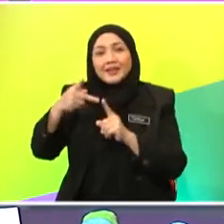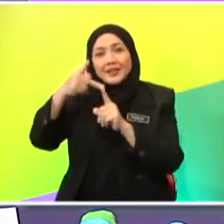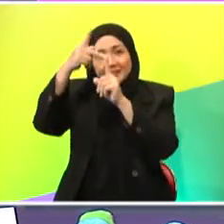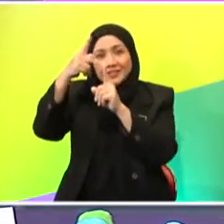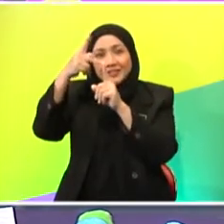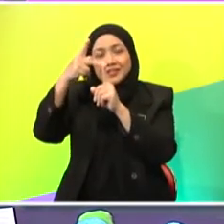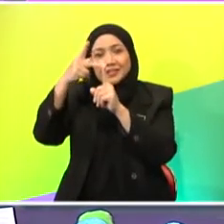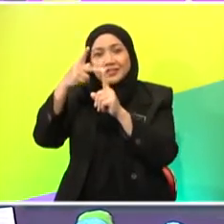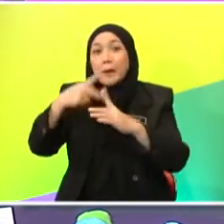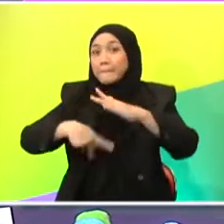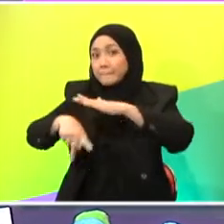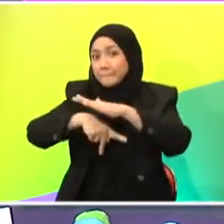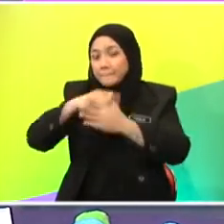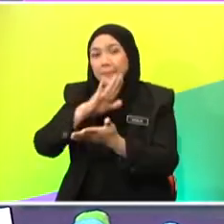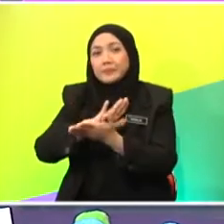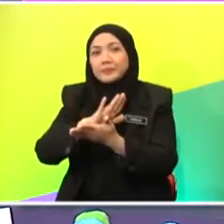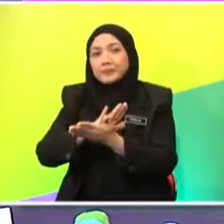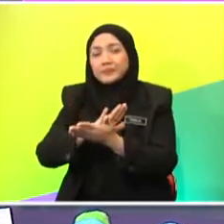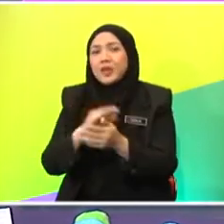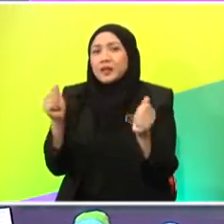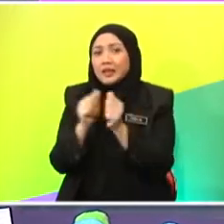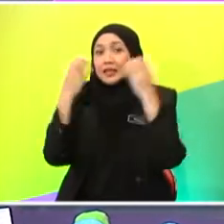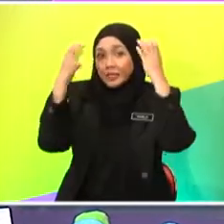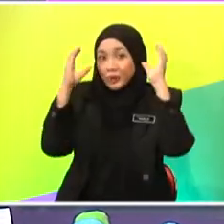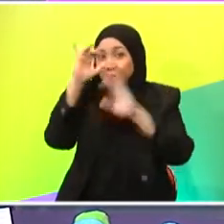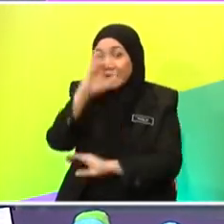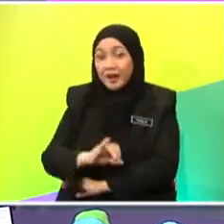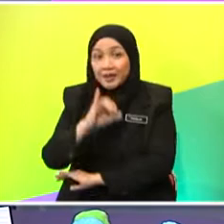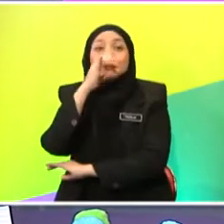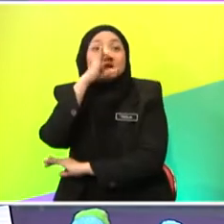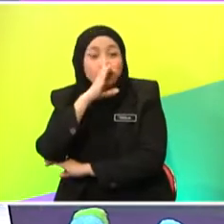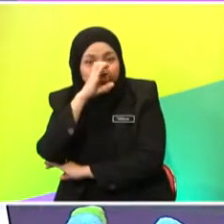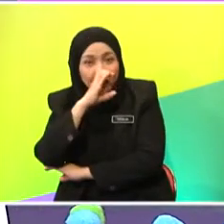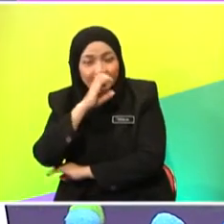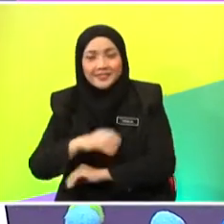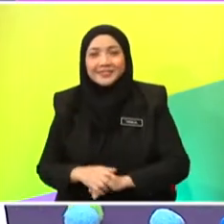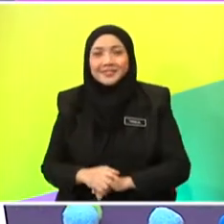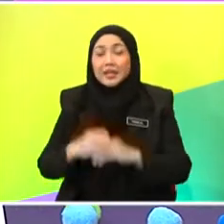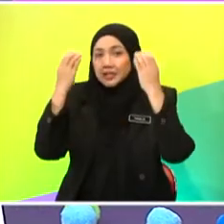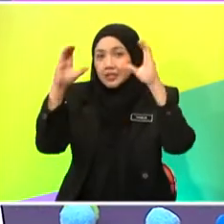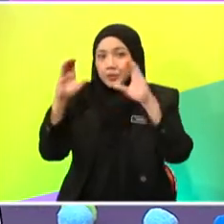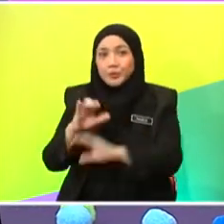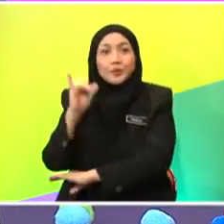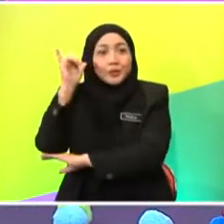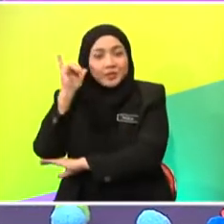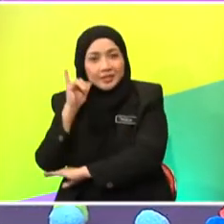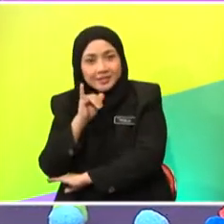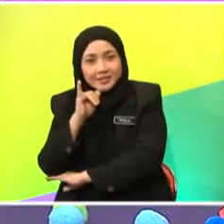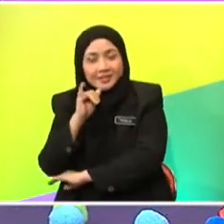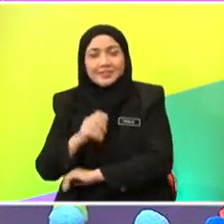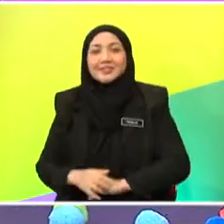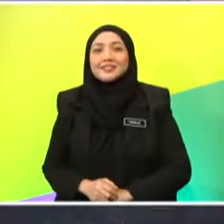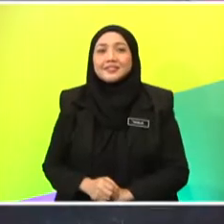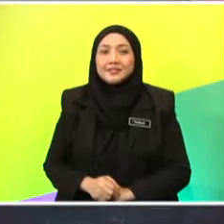dengan cek gu yang ceria dancomech yaitu chegou rosyani benti yahaya